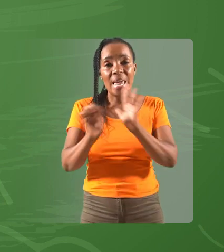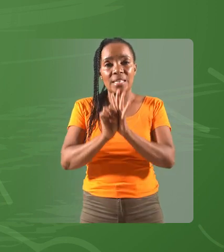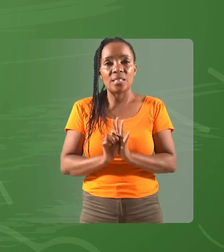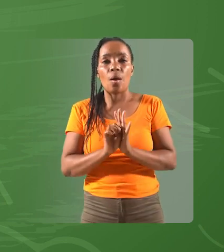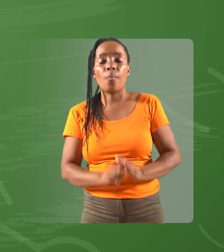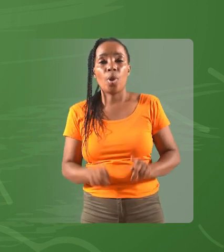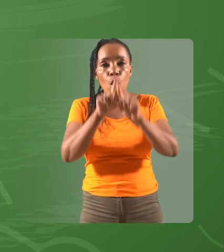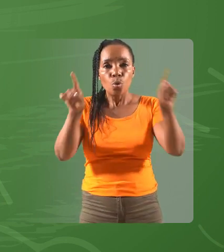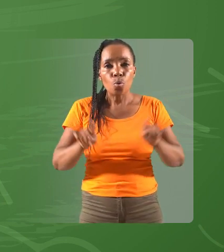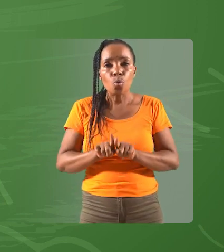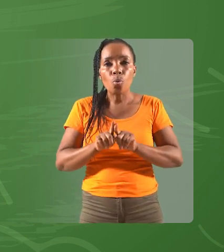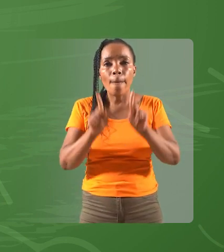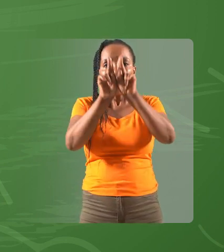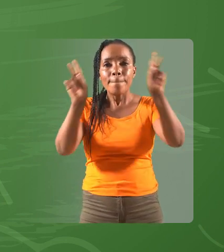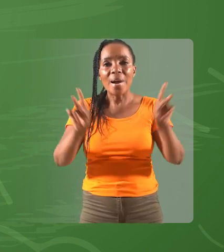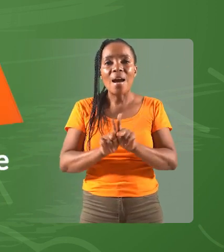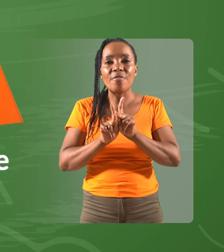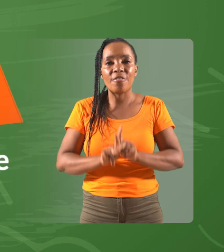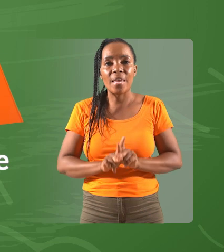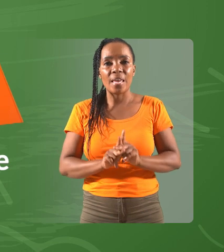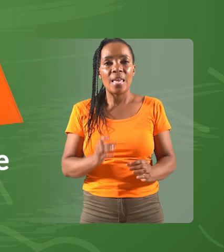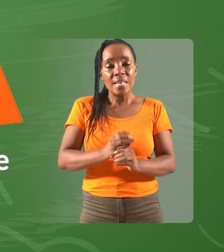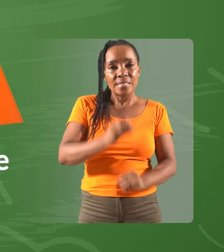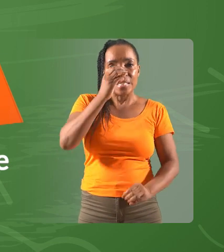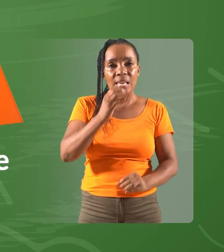pavé droit, le cylindre, la pyramide.